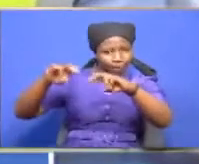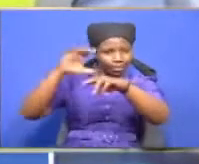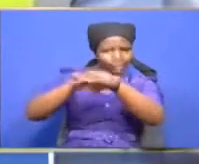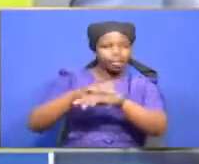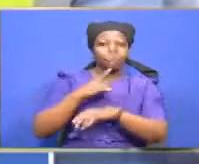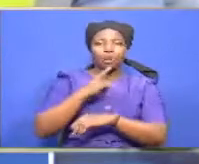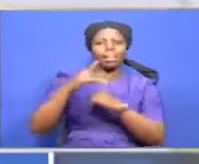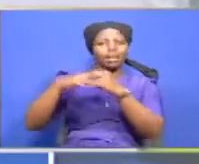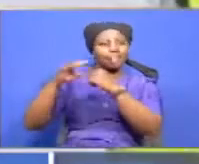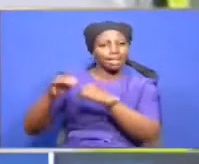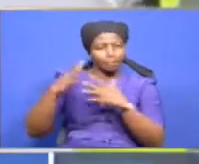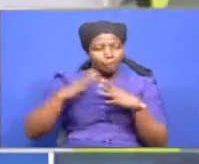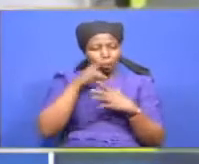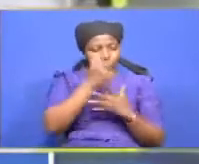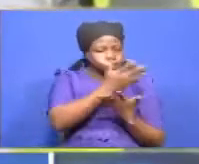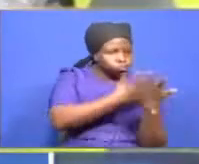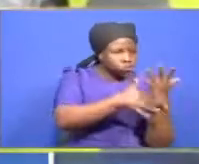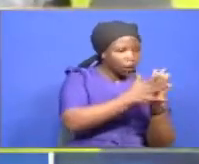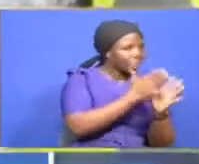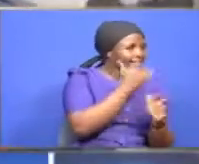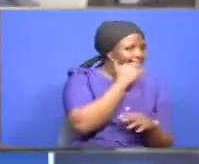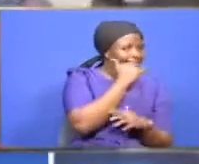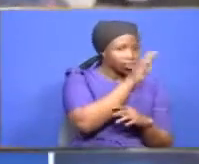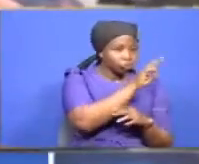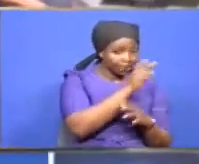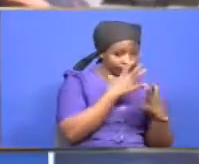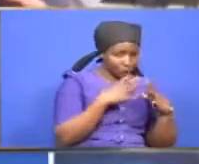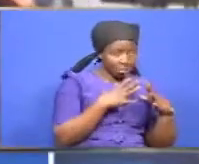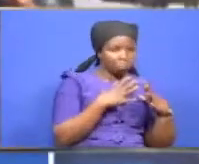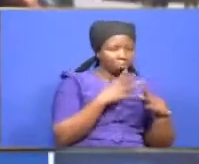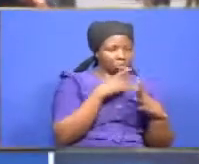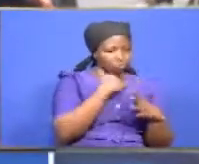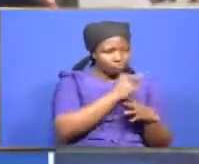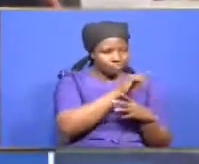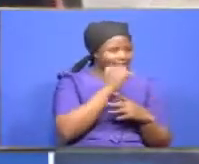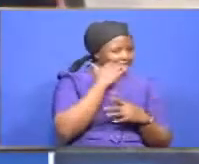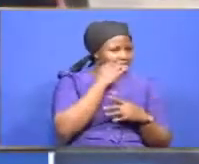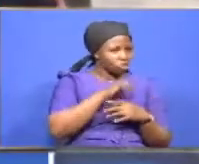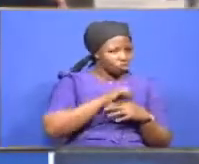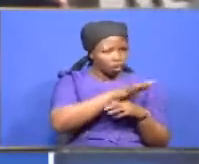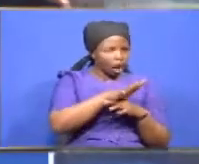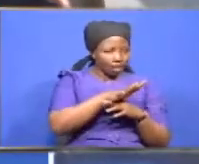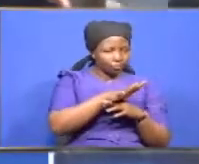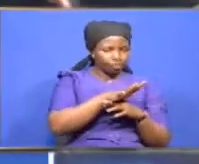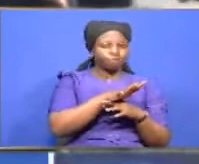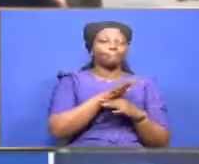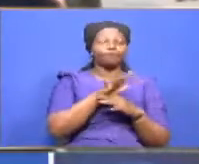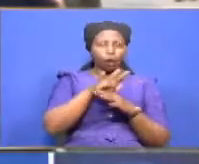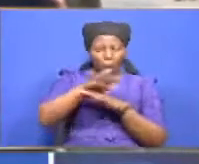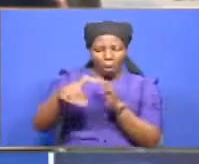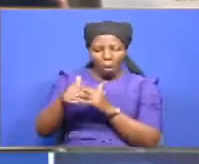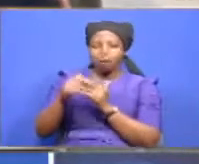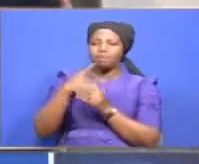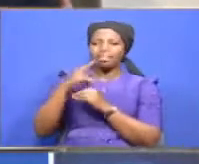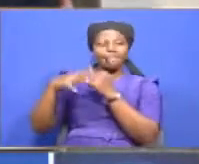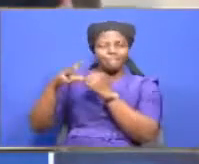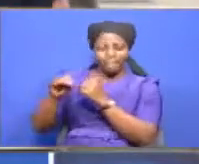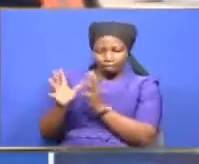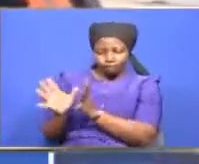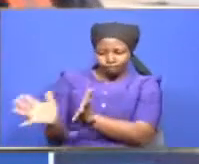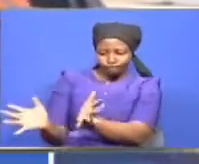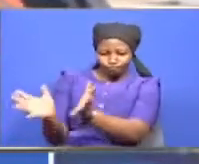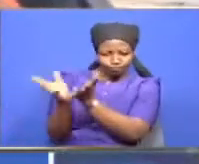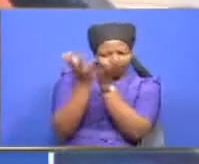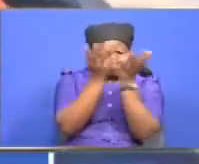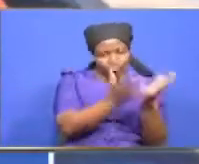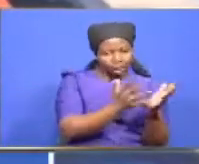na watu 20 waliothibitishwa kuambukizwa virusi vya korona na kuwekwa karantini. Gavana wa kaunti hiyo Samuel Oletunai